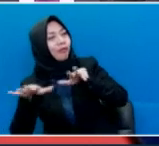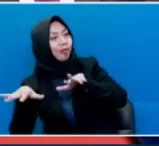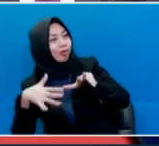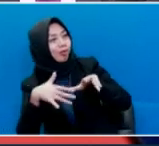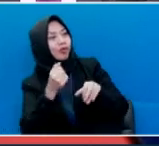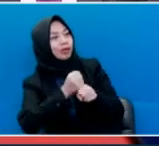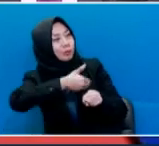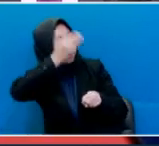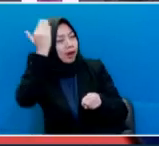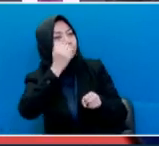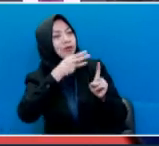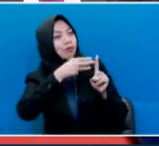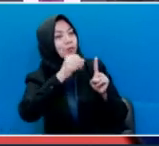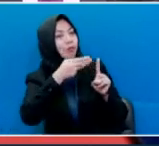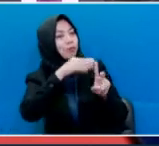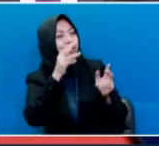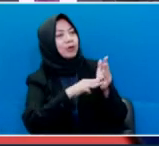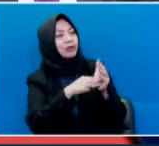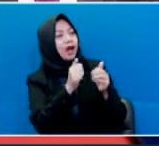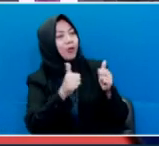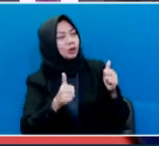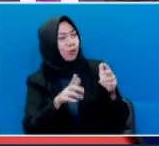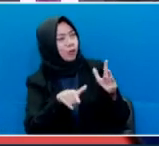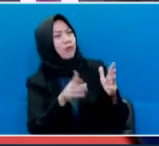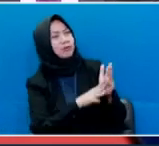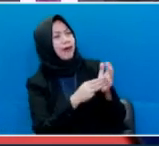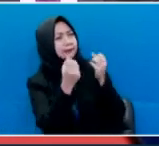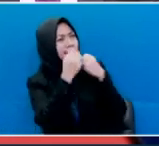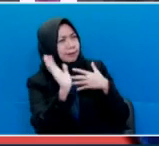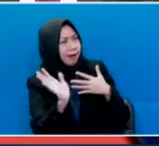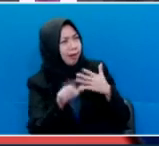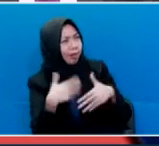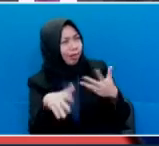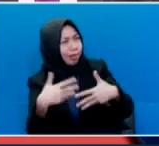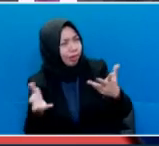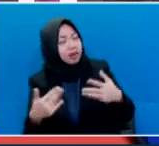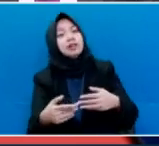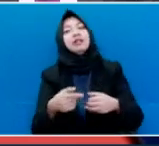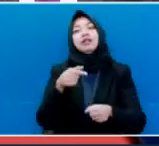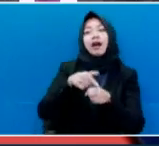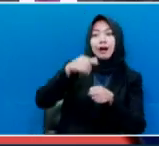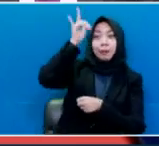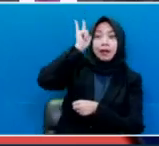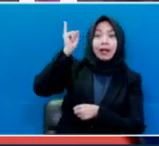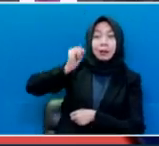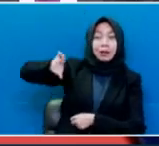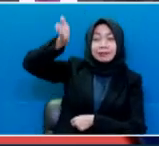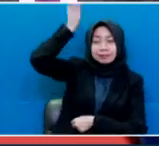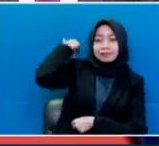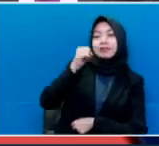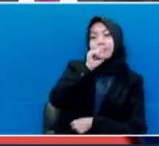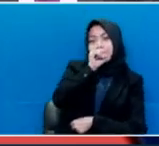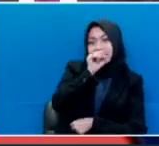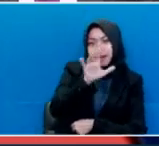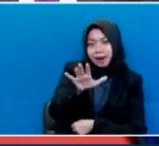ketika urusan keanggotaan ini berlarut-larut kedua walaupun di awal PDIP bilang bahwa mereka eh